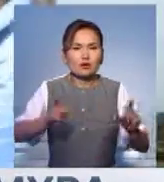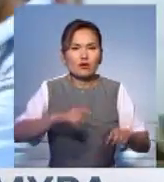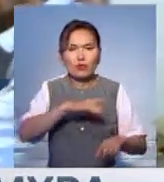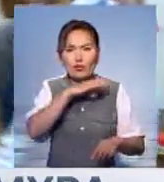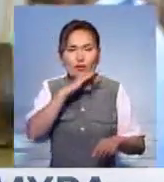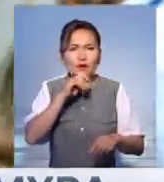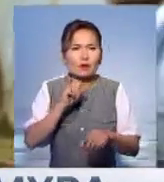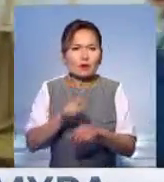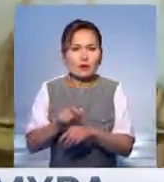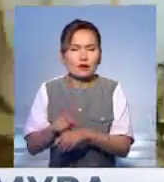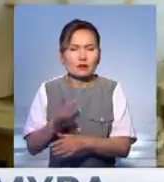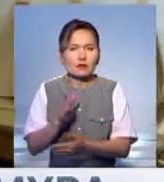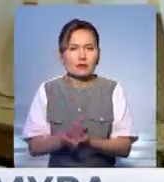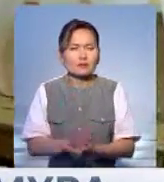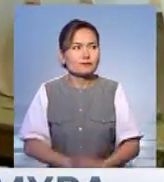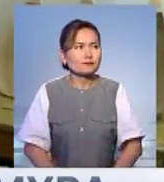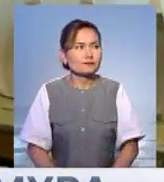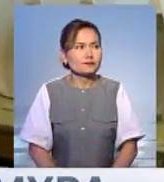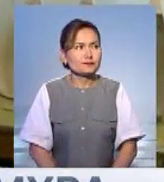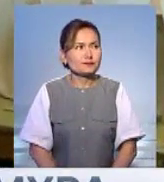береді екен.